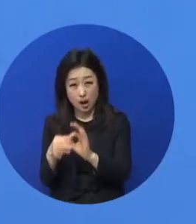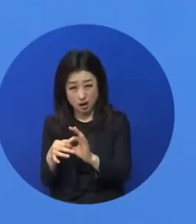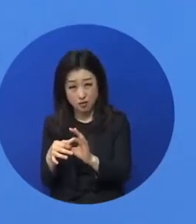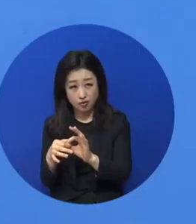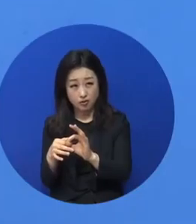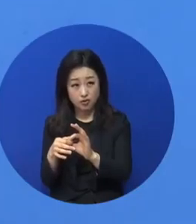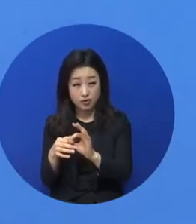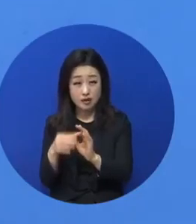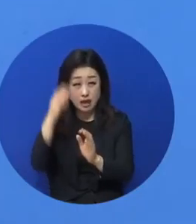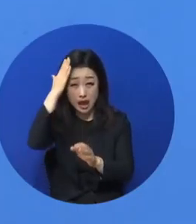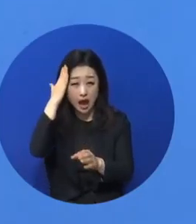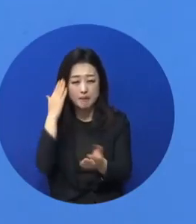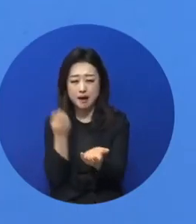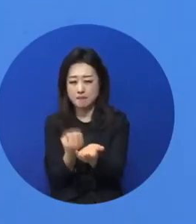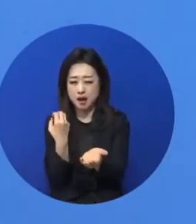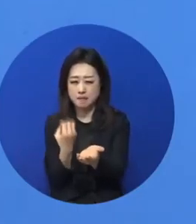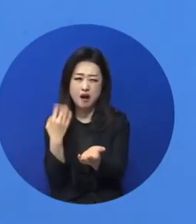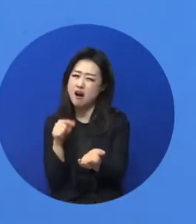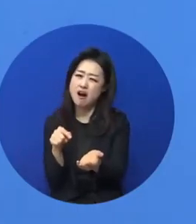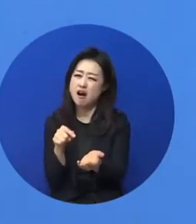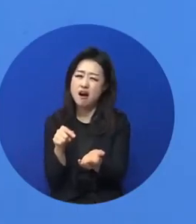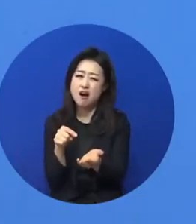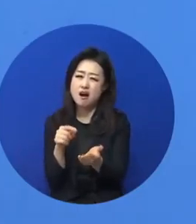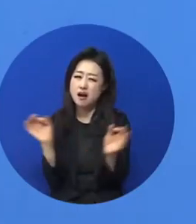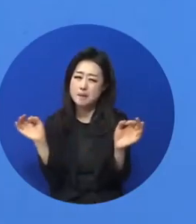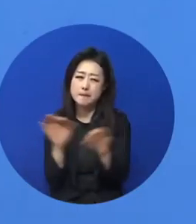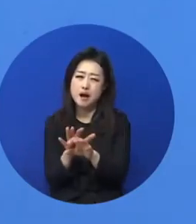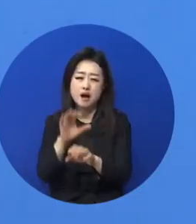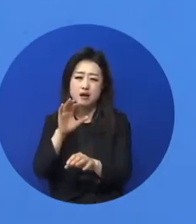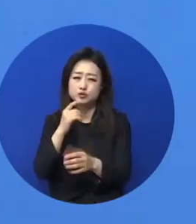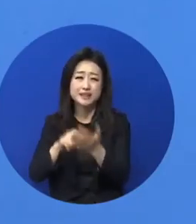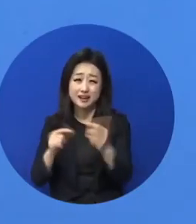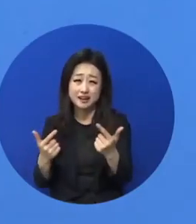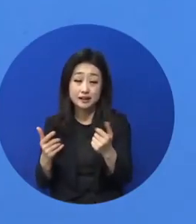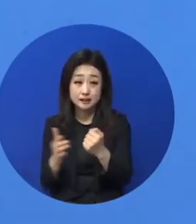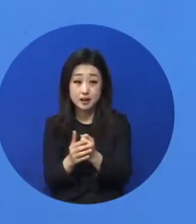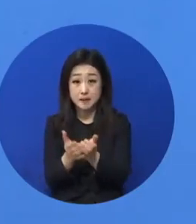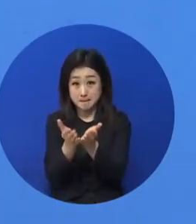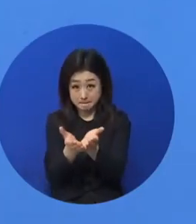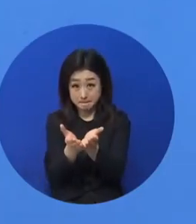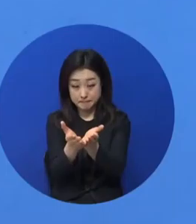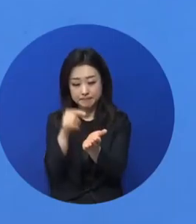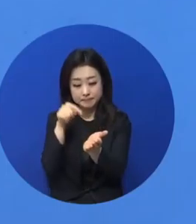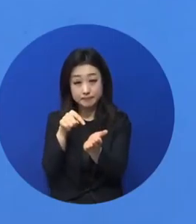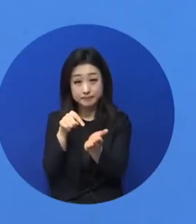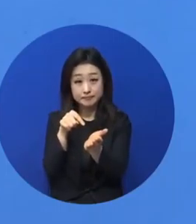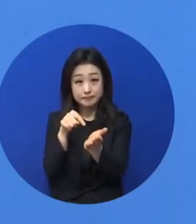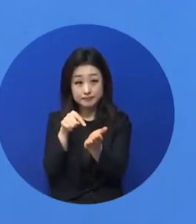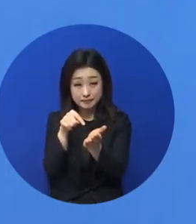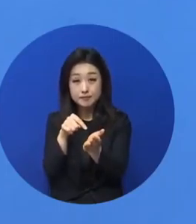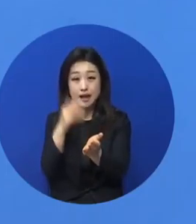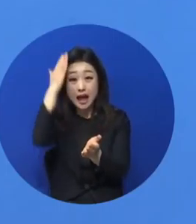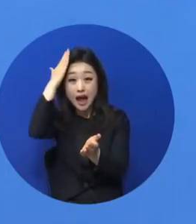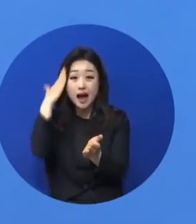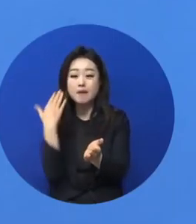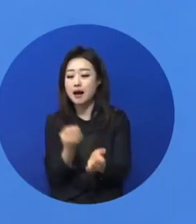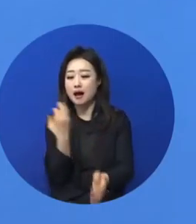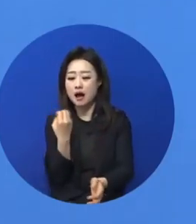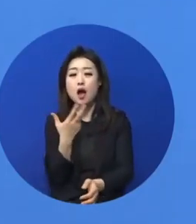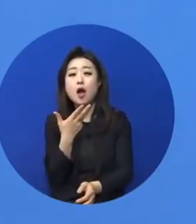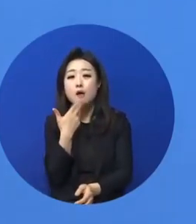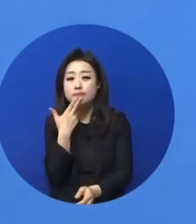하는 것이 제일 어렵습니다. 사실상. 그래서 저희들은 이 항만을 친환경 항만으로 만들겠다는 그런